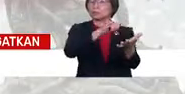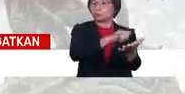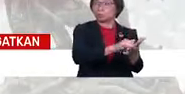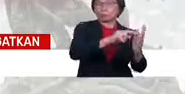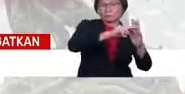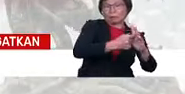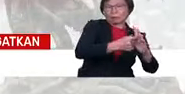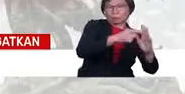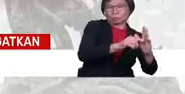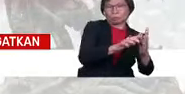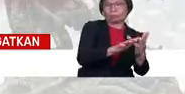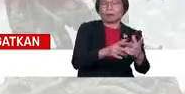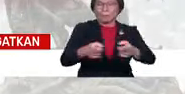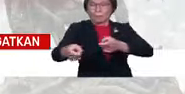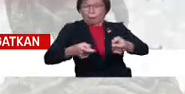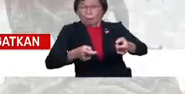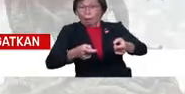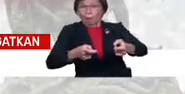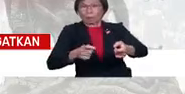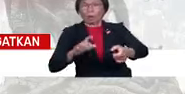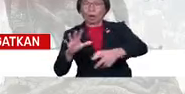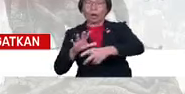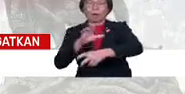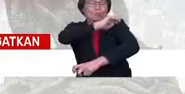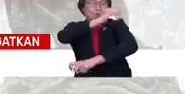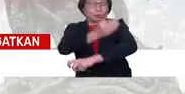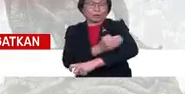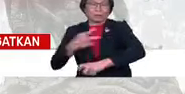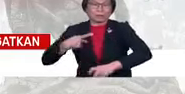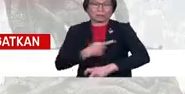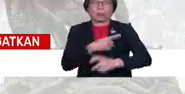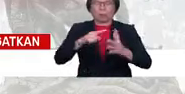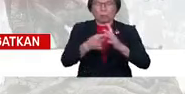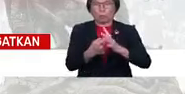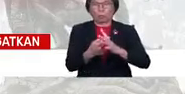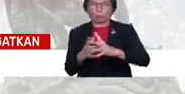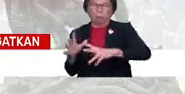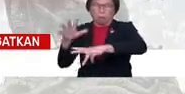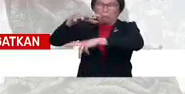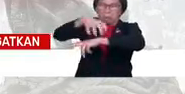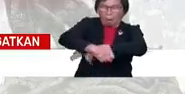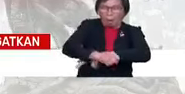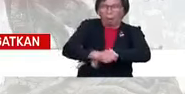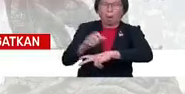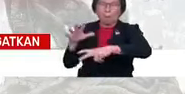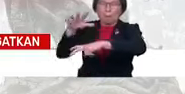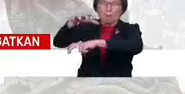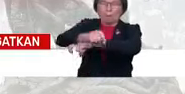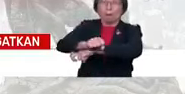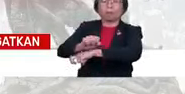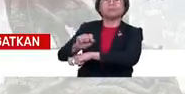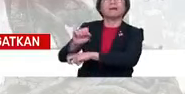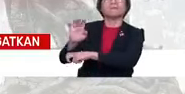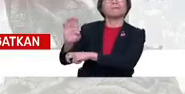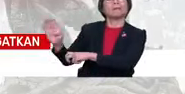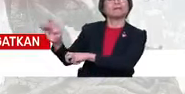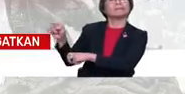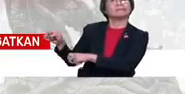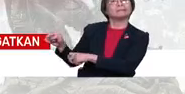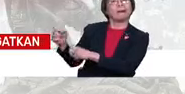itu petep pemerintahan dan kekuasaan kita Muladi robekan oleh penjajah barat